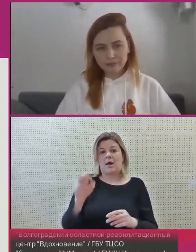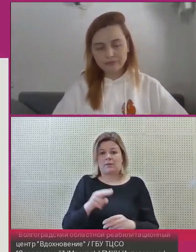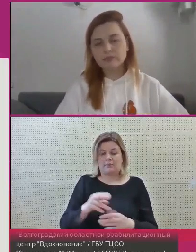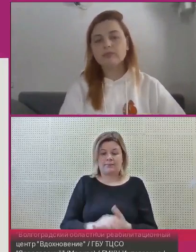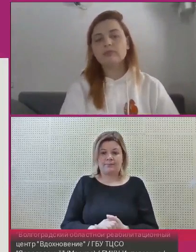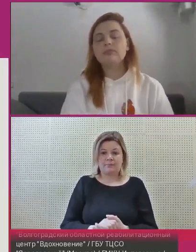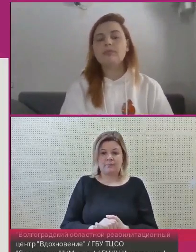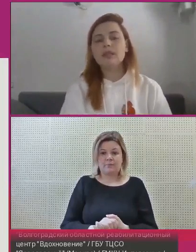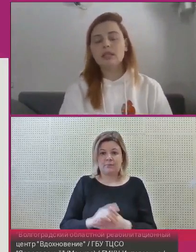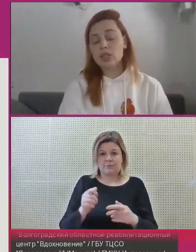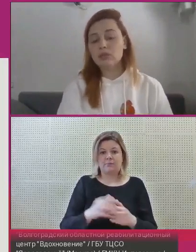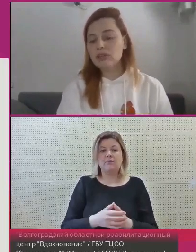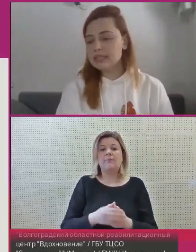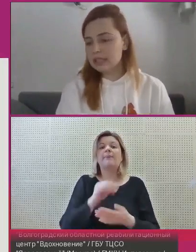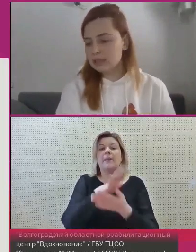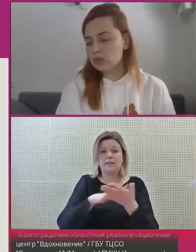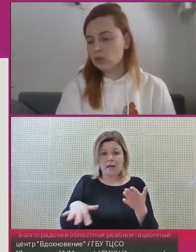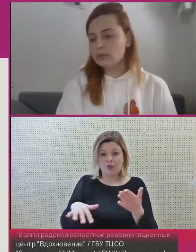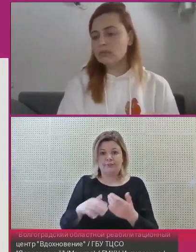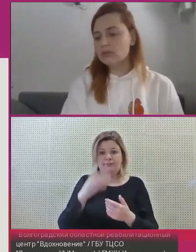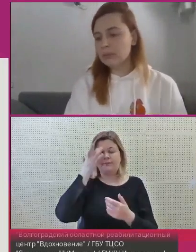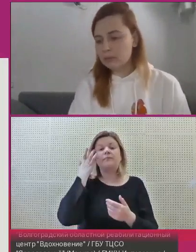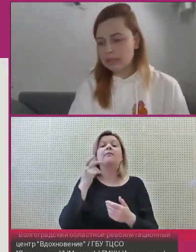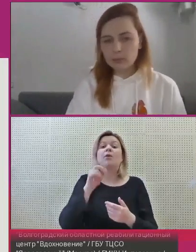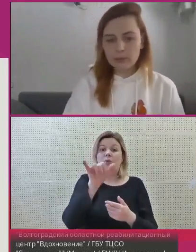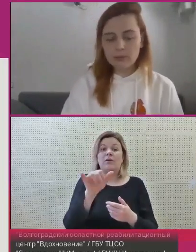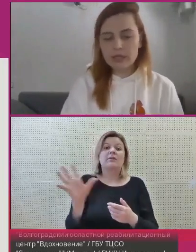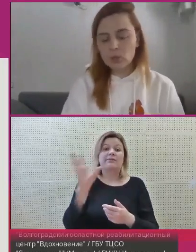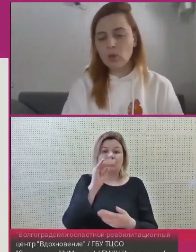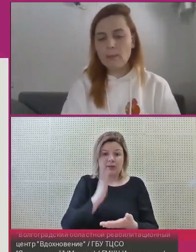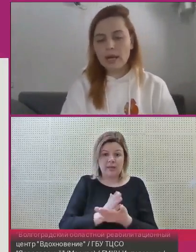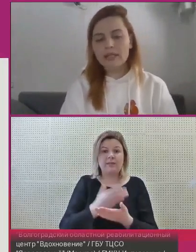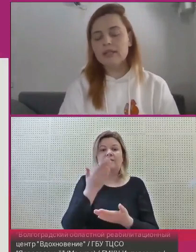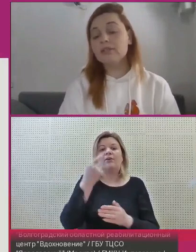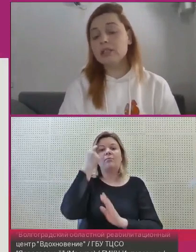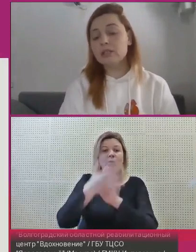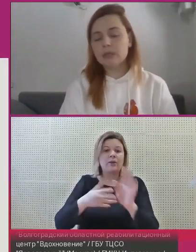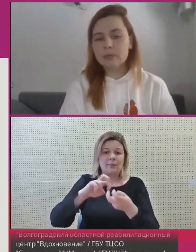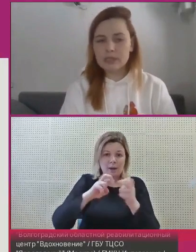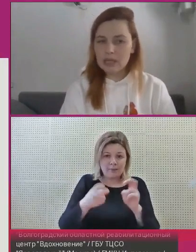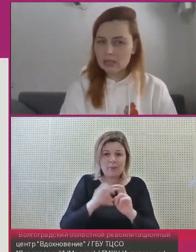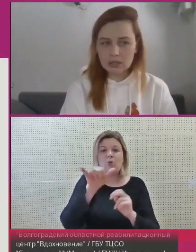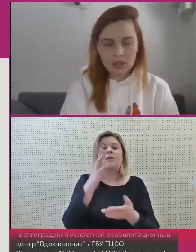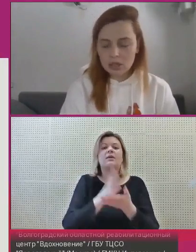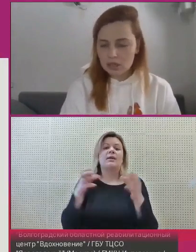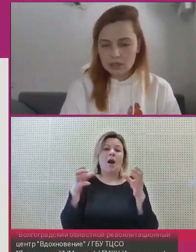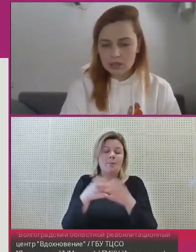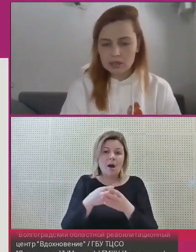Дальше. Значит, у вас есть все. Вы понимаете проблематику, команда, вы